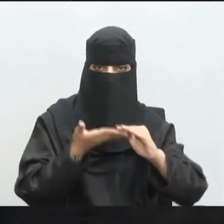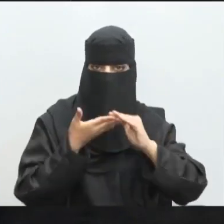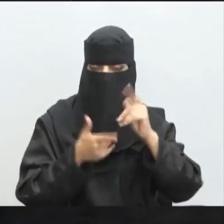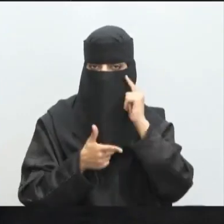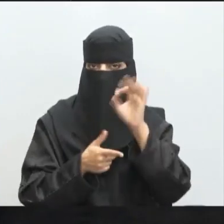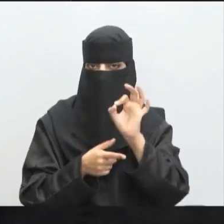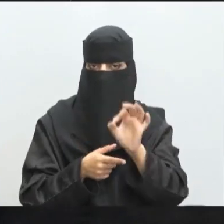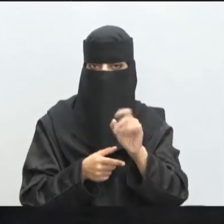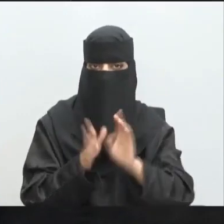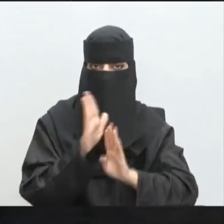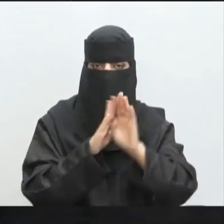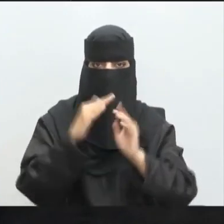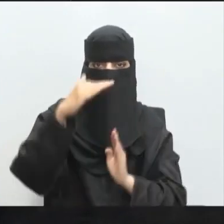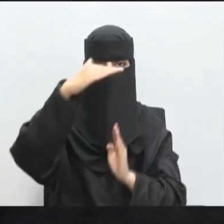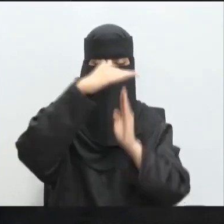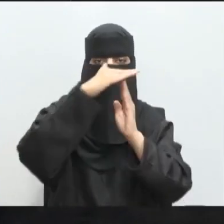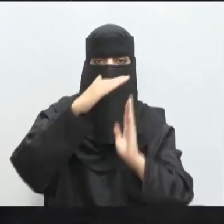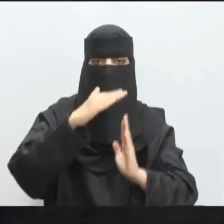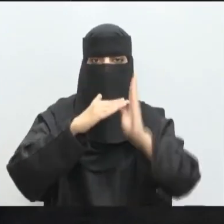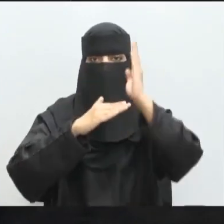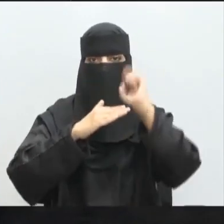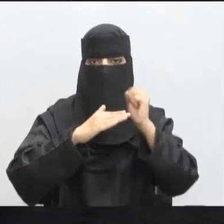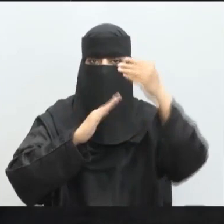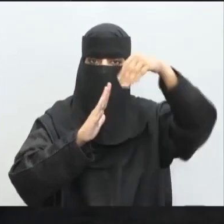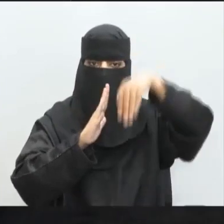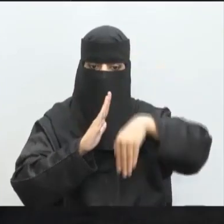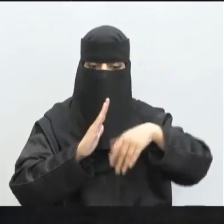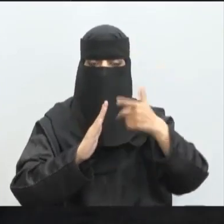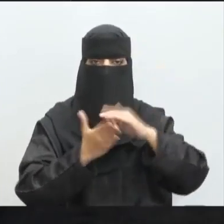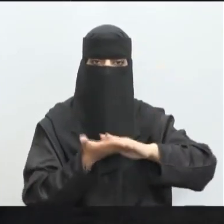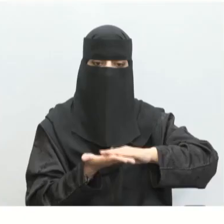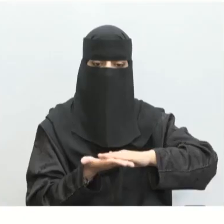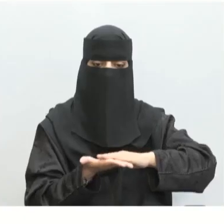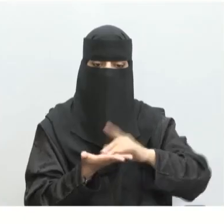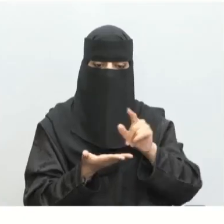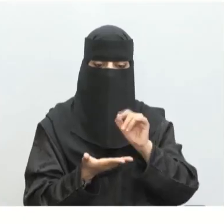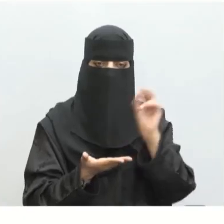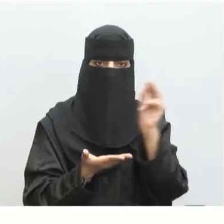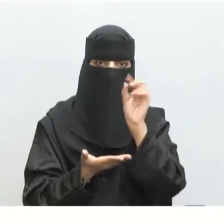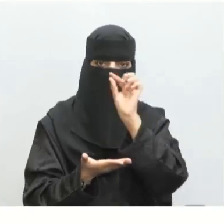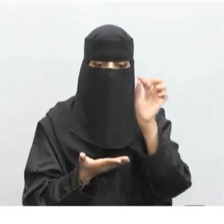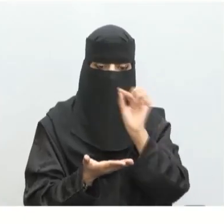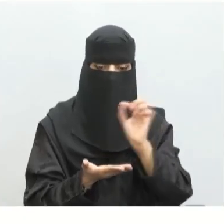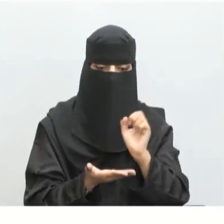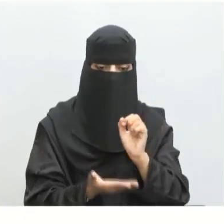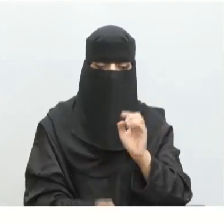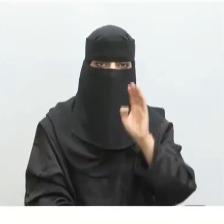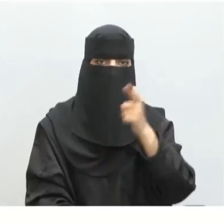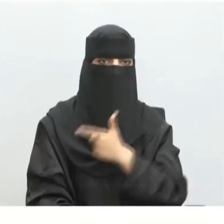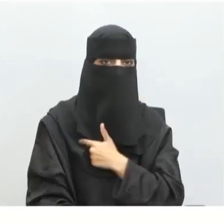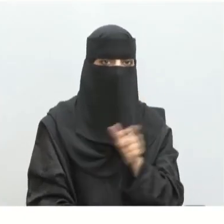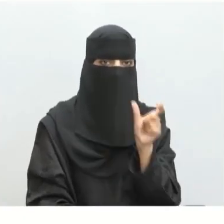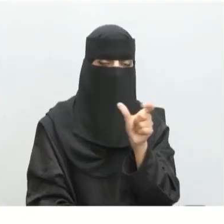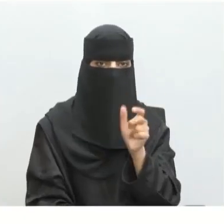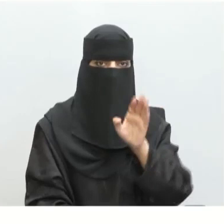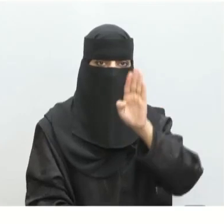لنا مستوى الارتفاع والانخفاض على سطح الارض من خلال الخطوط الكنتوريه فهي توضح